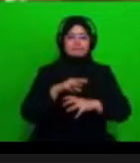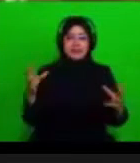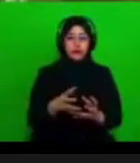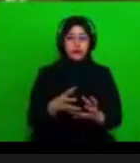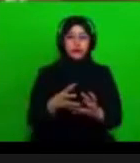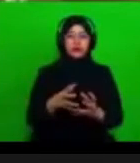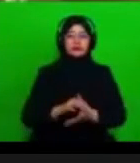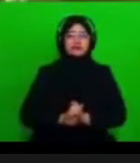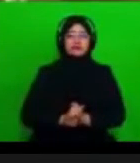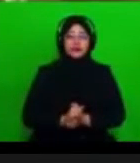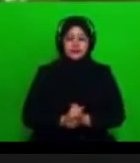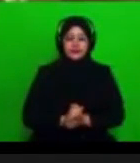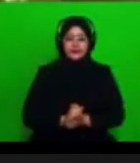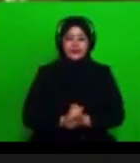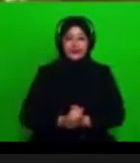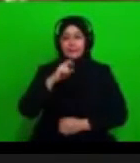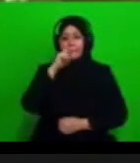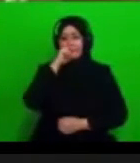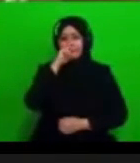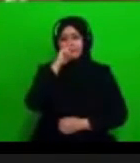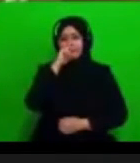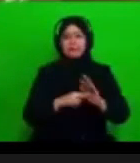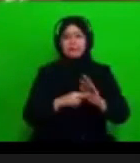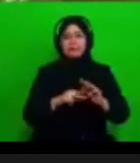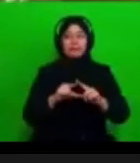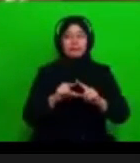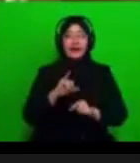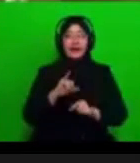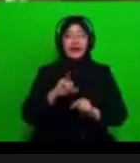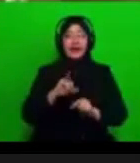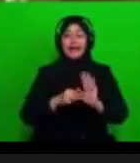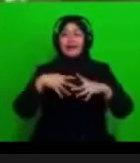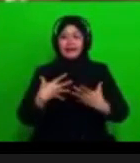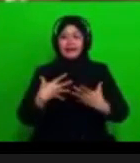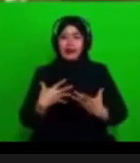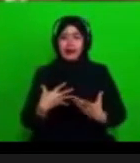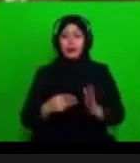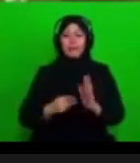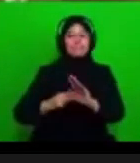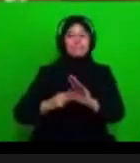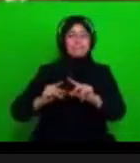Persatuan, Bapak Nadiem Anwar Makarim atau Mas Menteri,